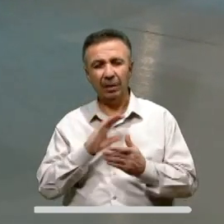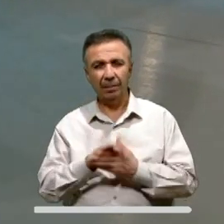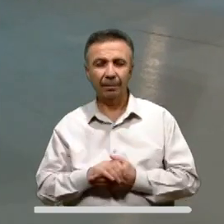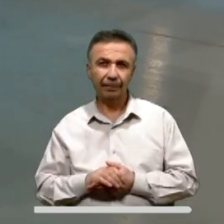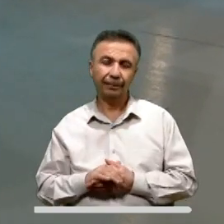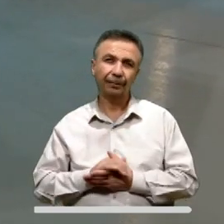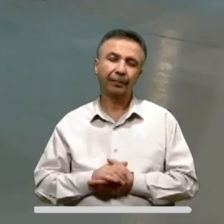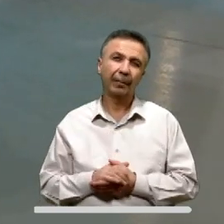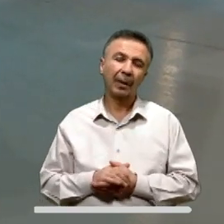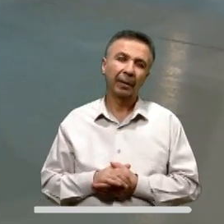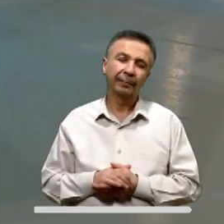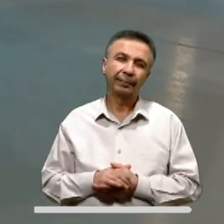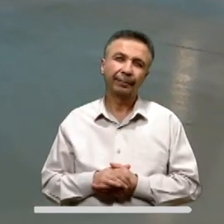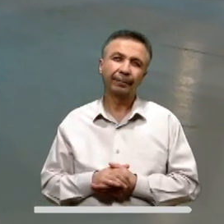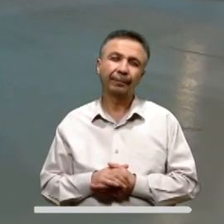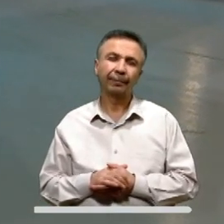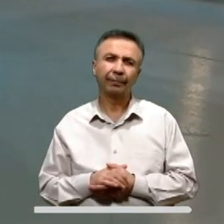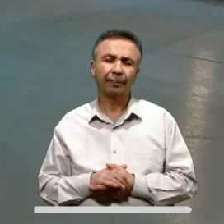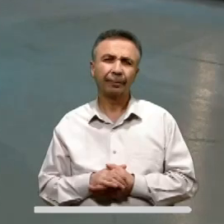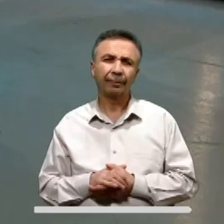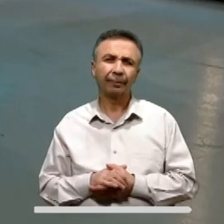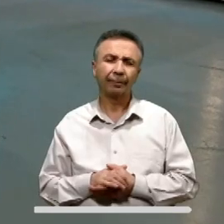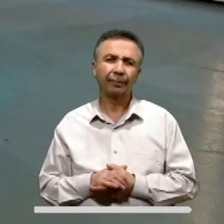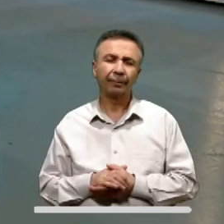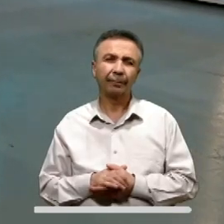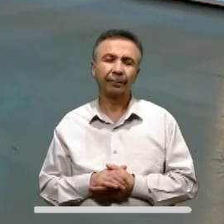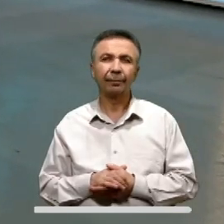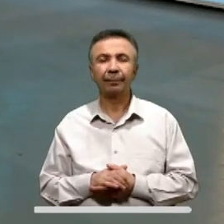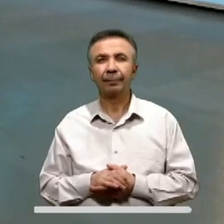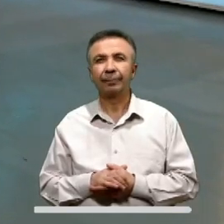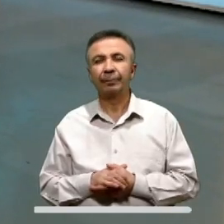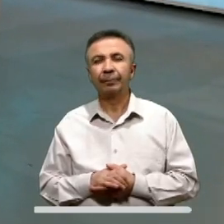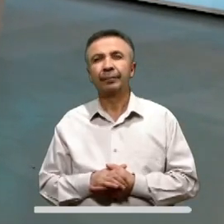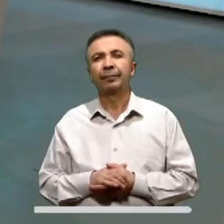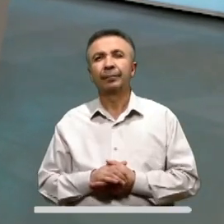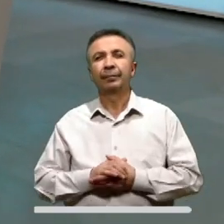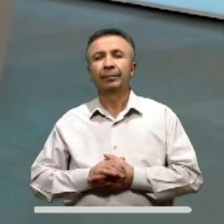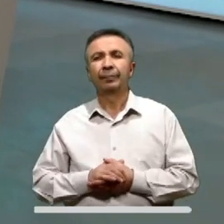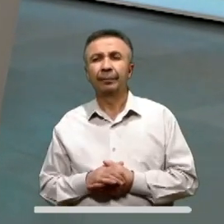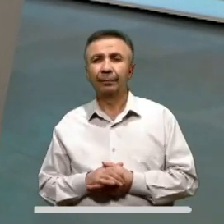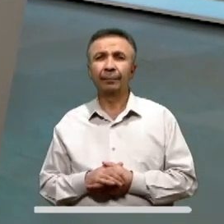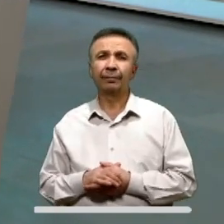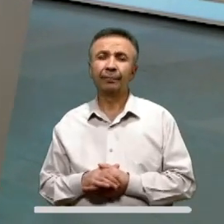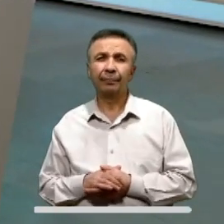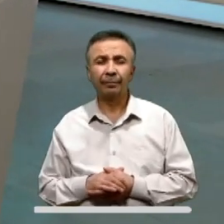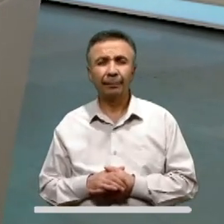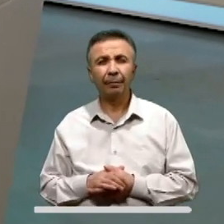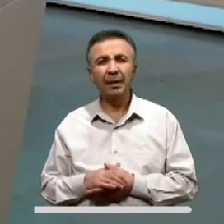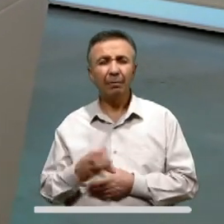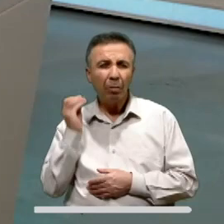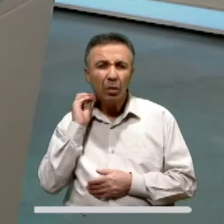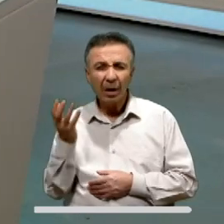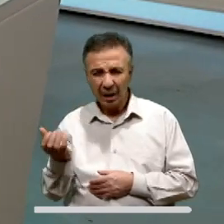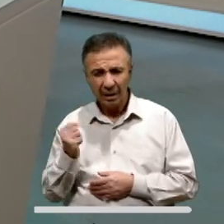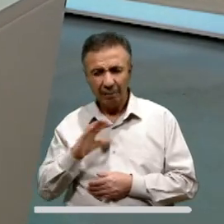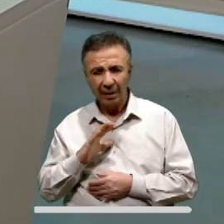peşe okuyacağım. Biri Yalova'dan Şevket Bey, diğeri de Kadriye Hanım. Bir alacağım vardı, alamadım.